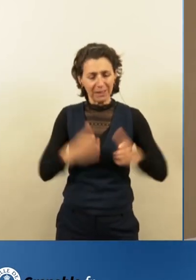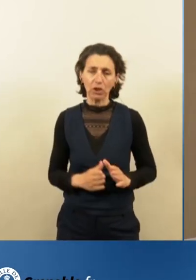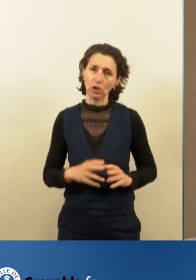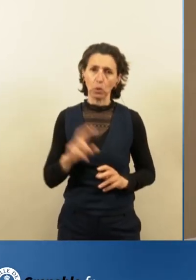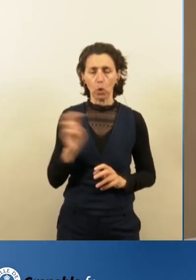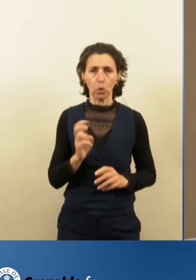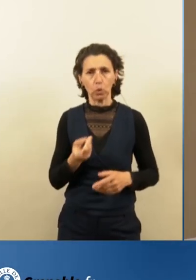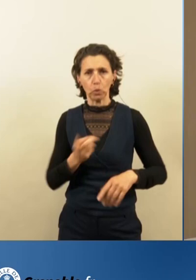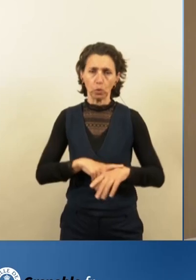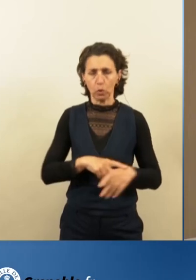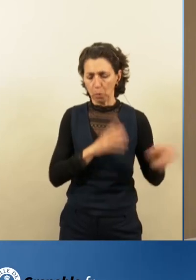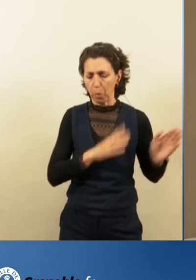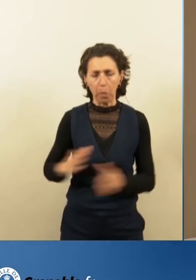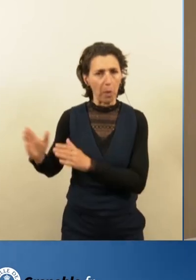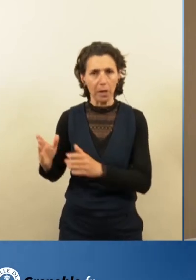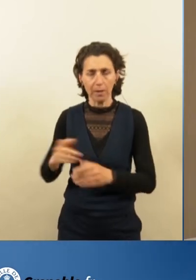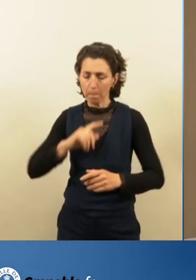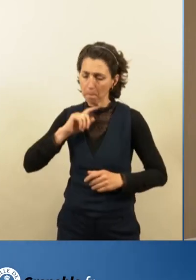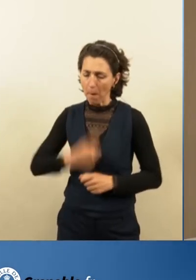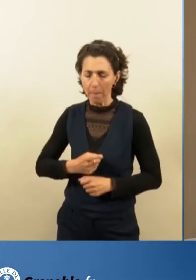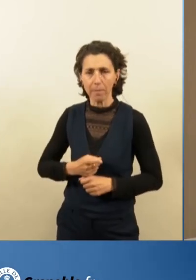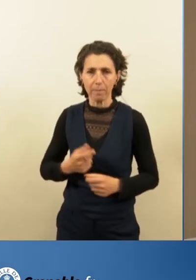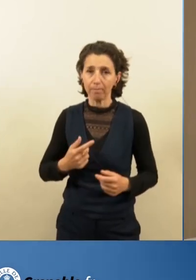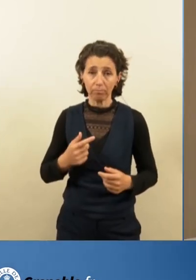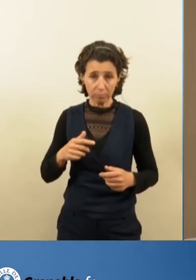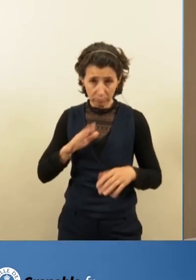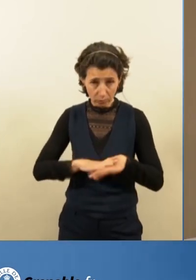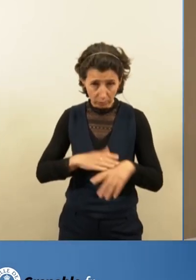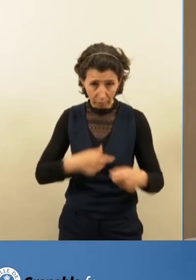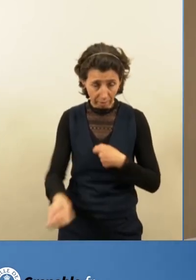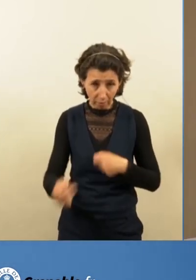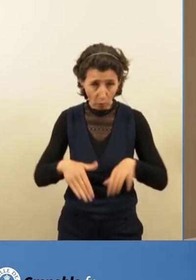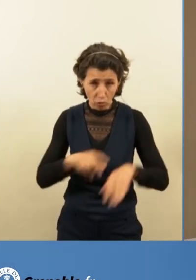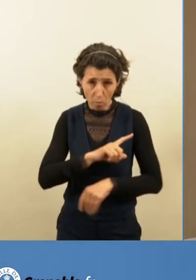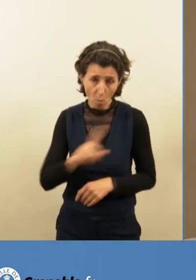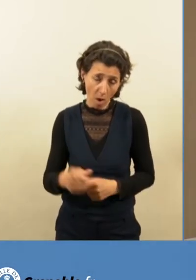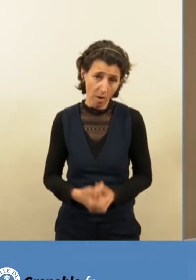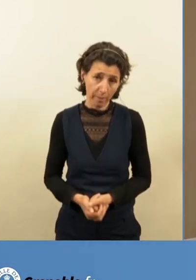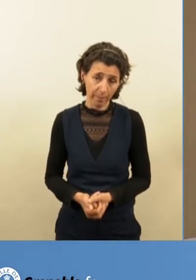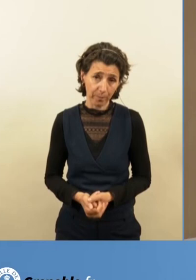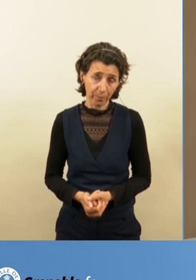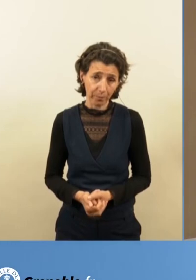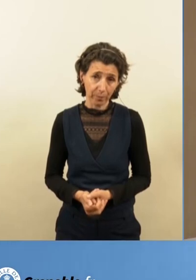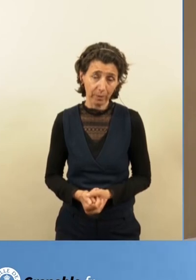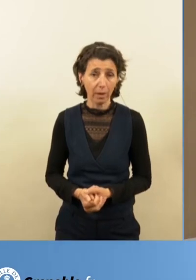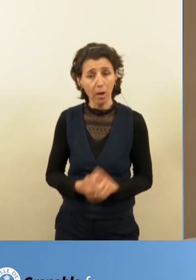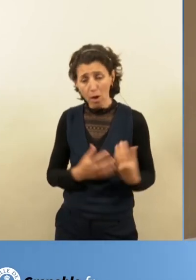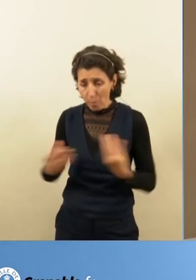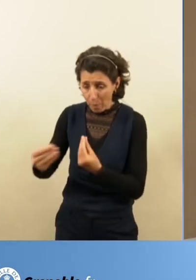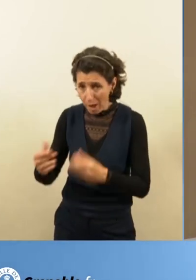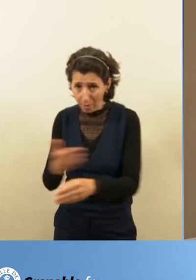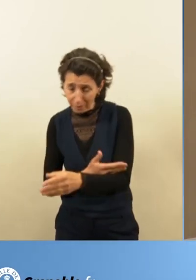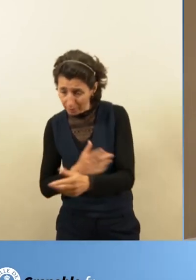ne marche pas quand quand c'est imposé d'en haut ça ne marche pas quand ce n'est pas concerté avec la population